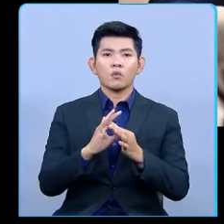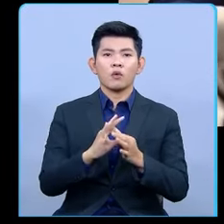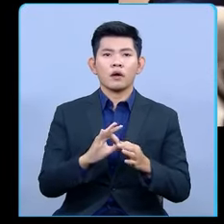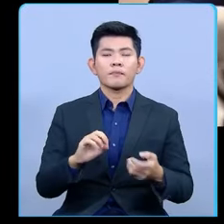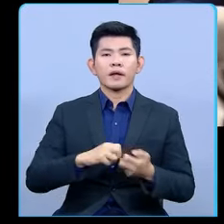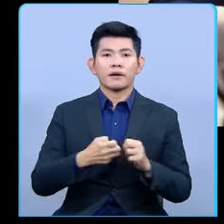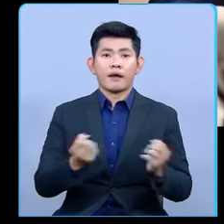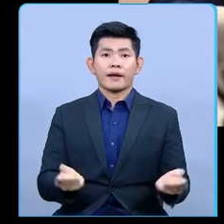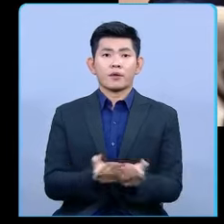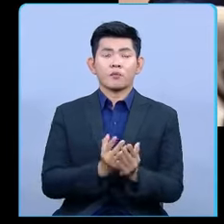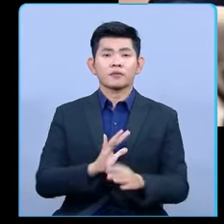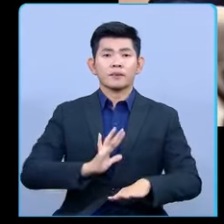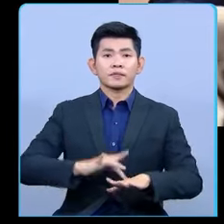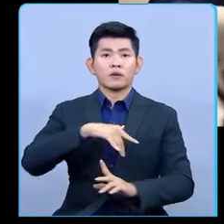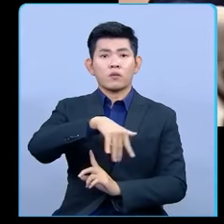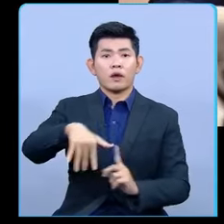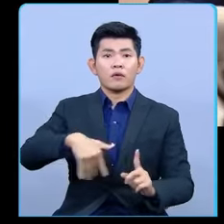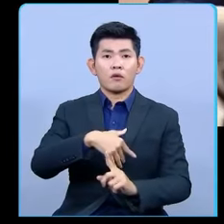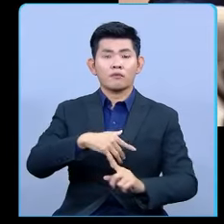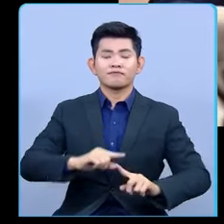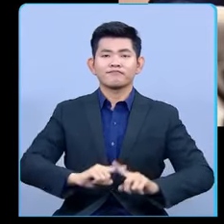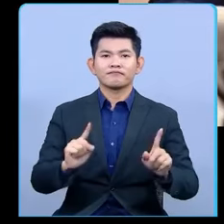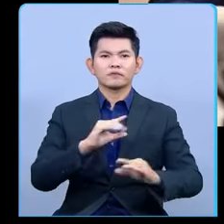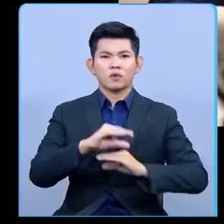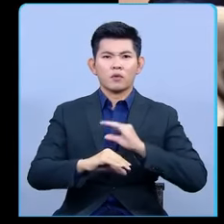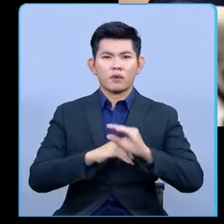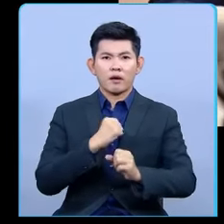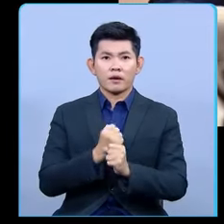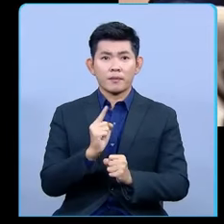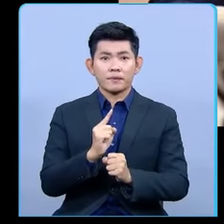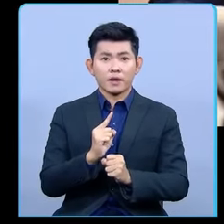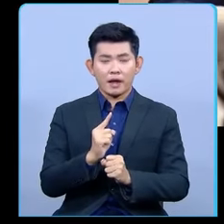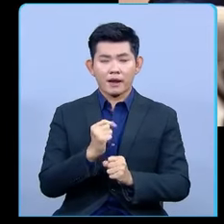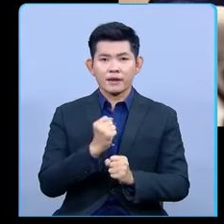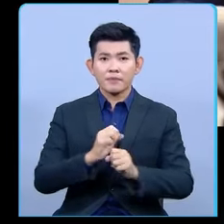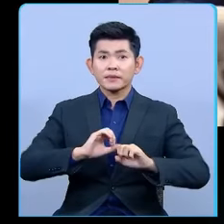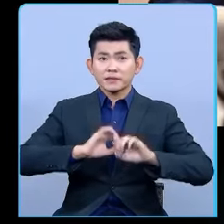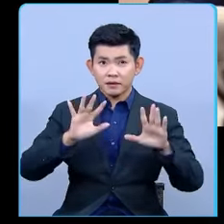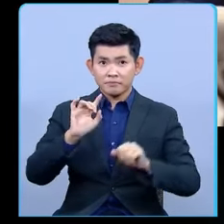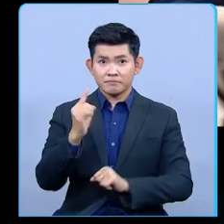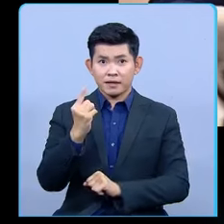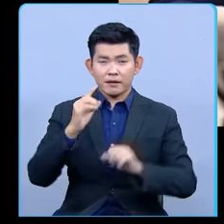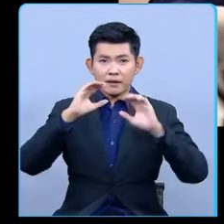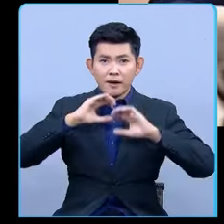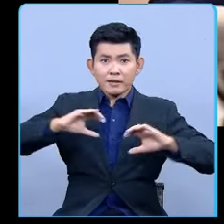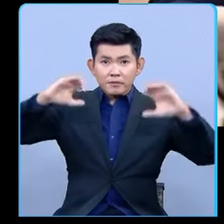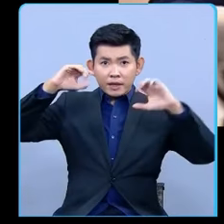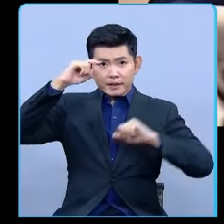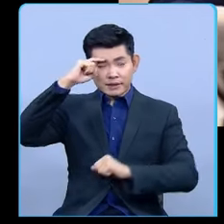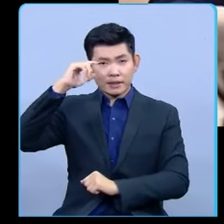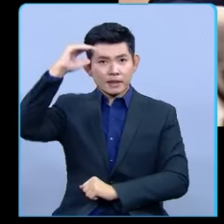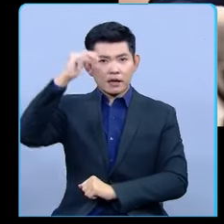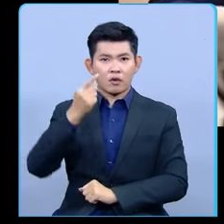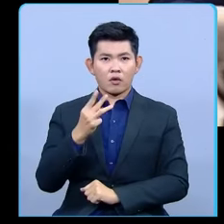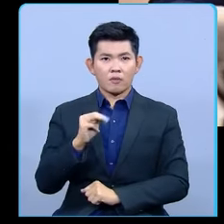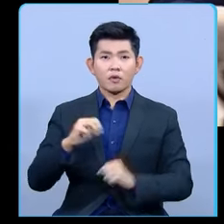ระทบด้านสิ่งแวดล้อมแต่โครงการนี้กำลังจะถูกปลุกให้ฟื้นคืนชีพอีกครั้งในรัฐบาลเศรษฐาหลังครม.มีมติเ